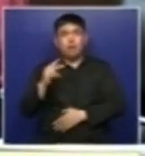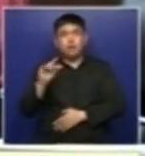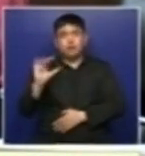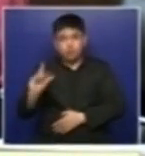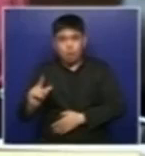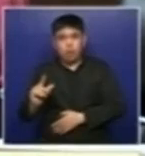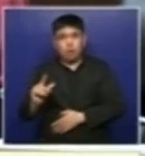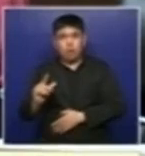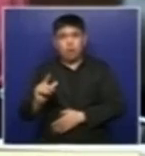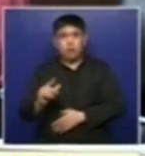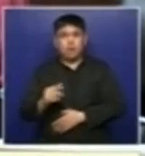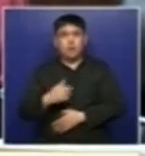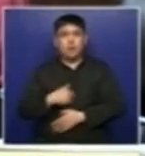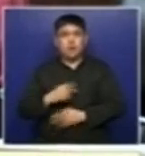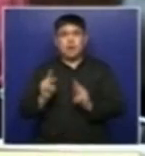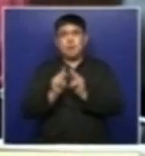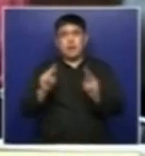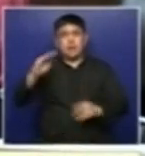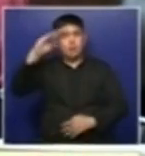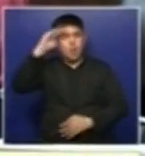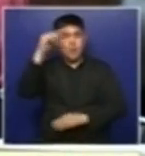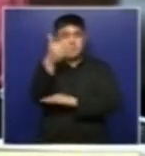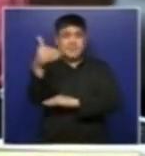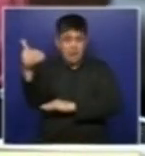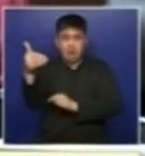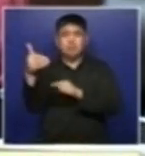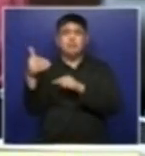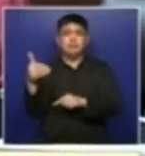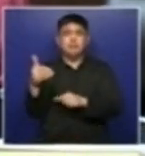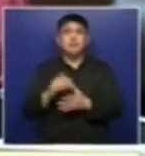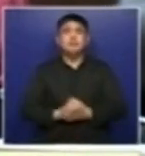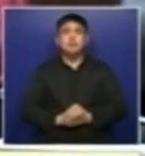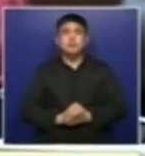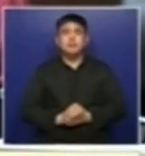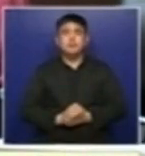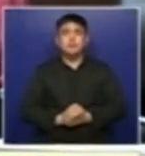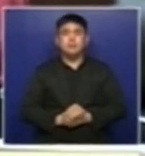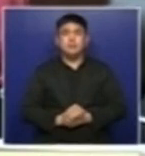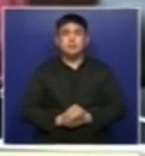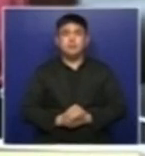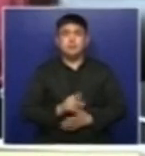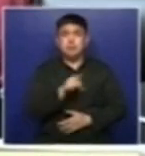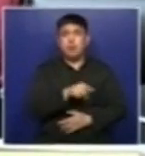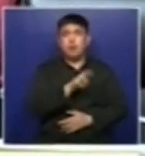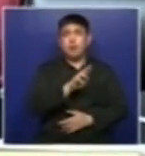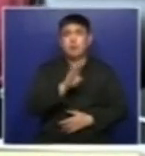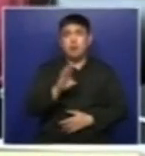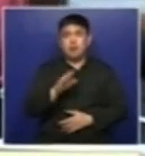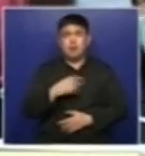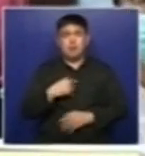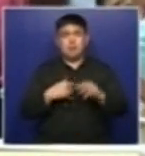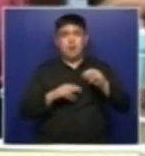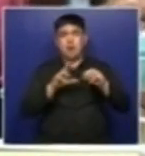ประธานคณะกรรมการตำรวจแห่งชาติตามพ.ร.บ.ตำรวจแห่งชาติตามพระราชบัญญัติบริหารราชการแผ่นดินมาตรา